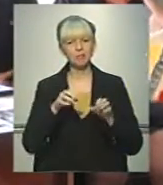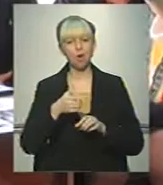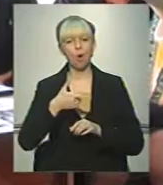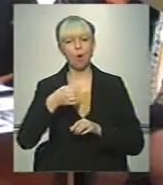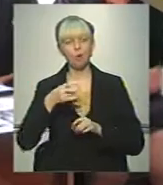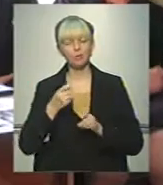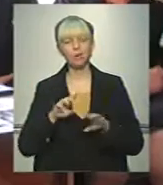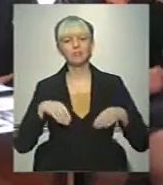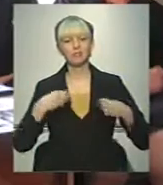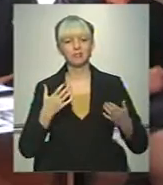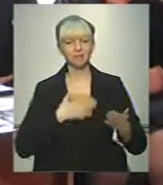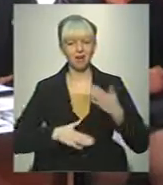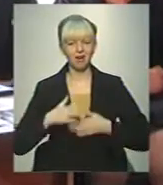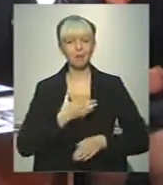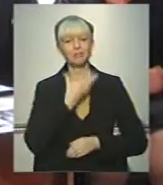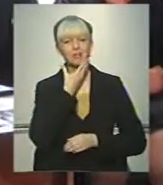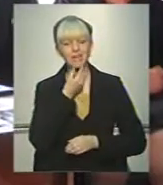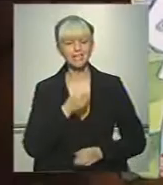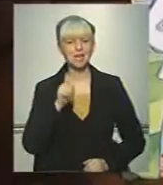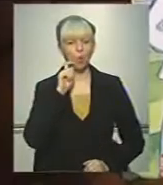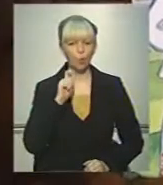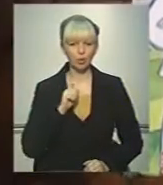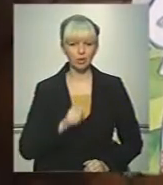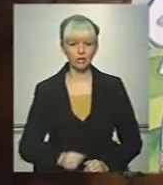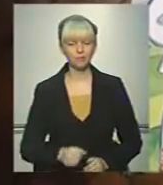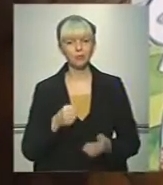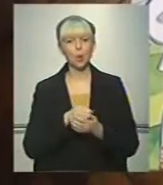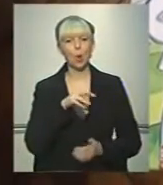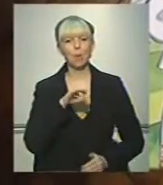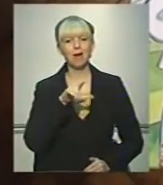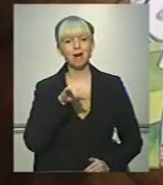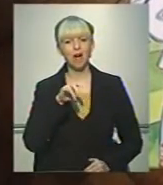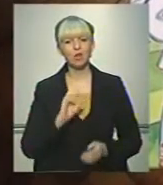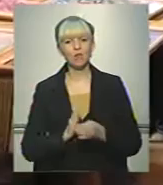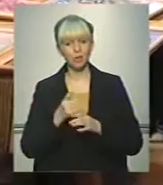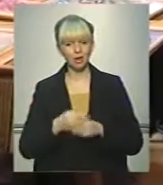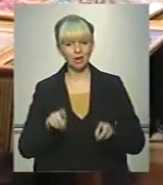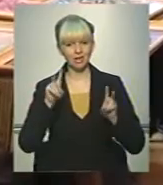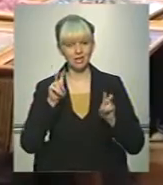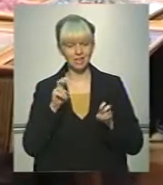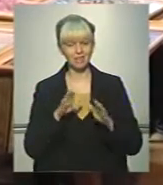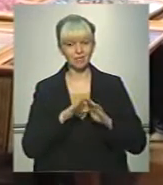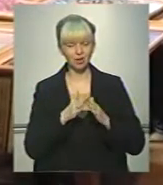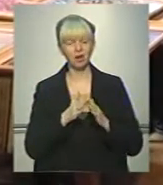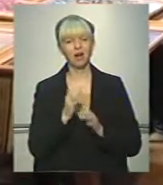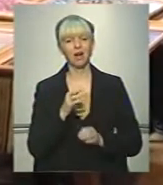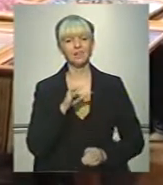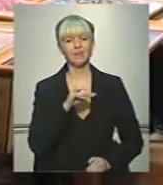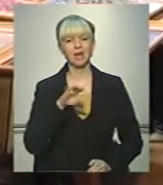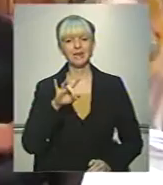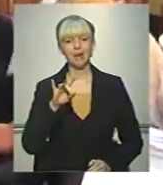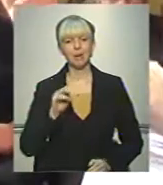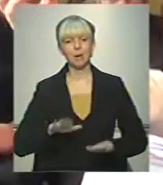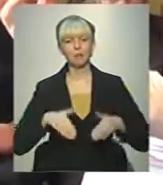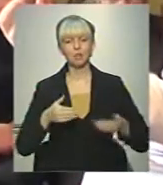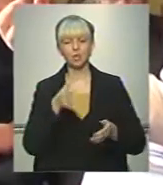несе радість, краса, Україну. До Михайлика в гості – така назва чергової збірки, яку Світлана Ярема презентувала